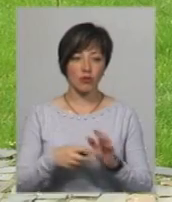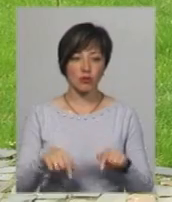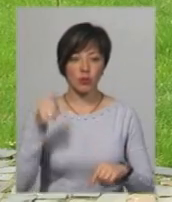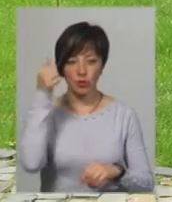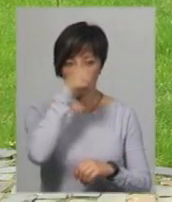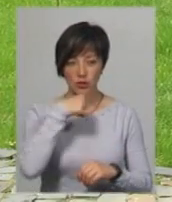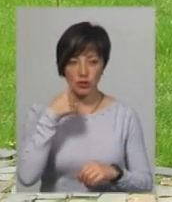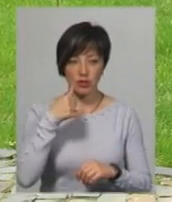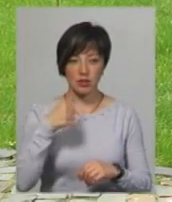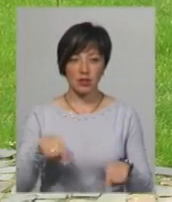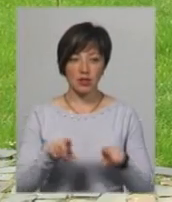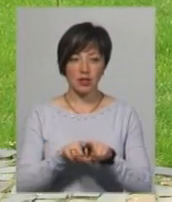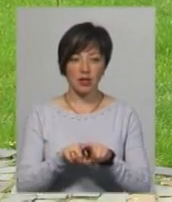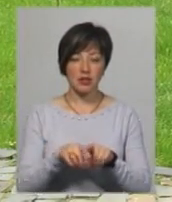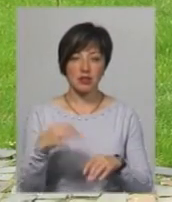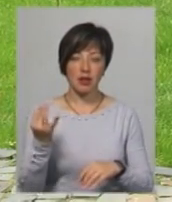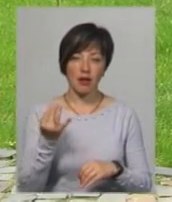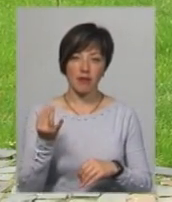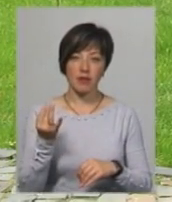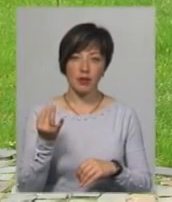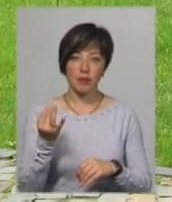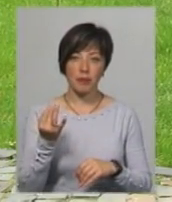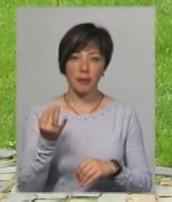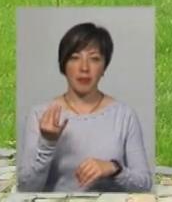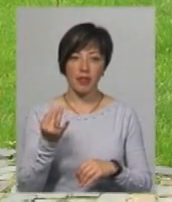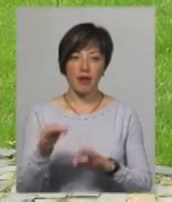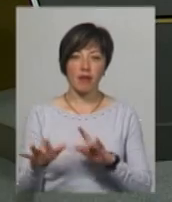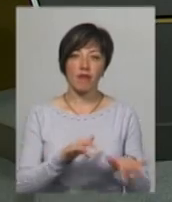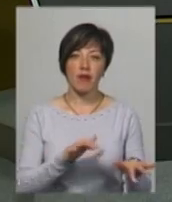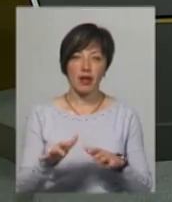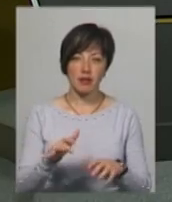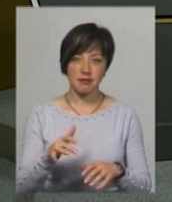цьогоріч такий цікавий квест.